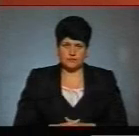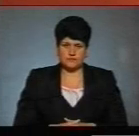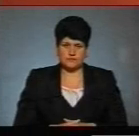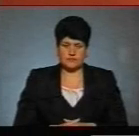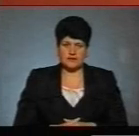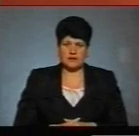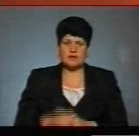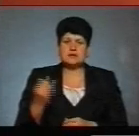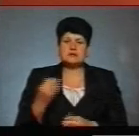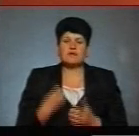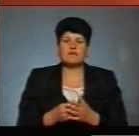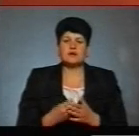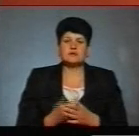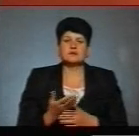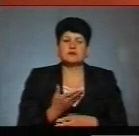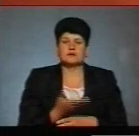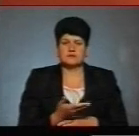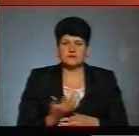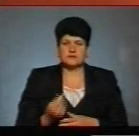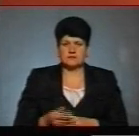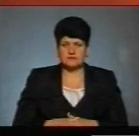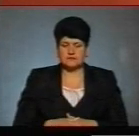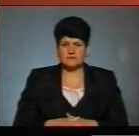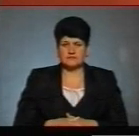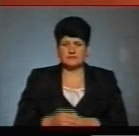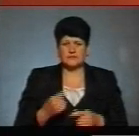речі, цікаво, яка собі вартість такої системи? Ну,